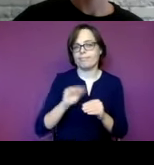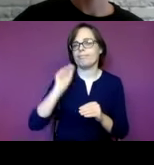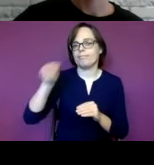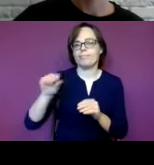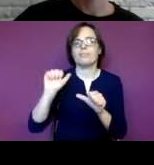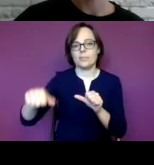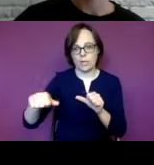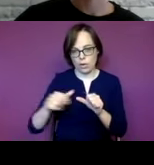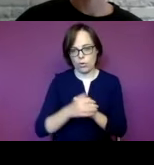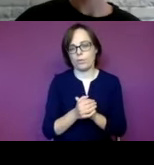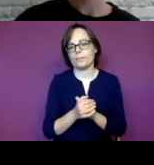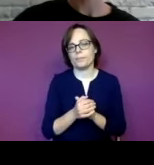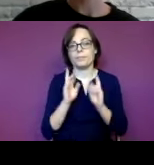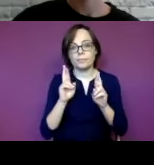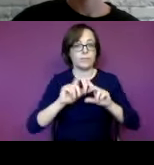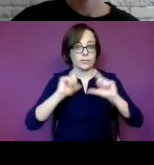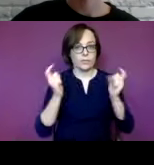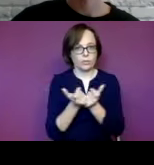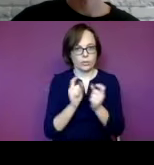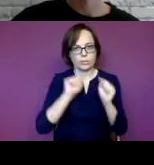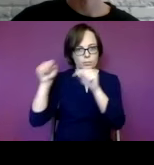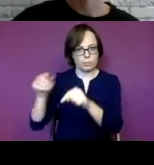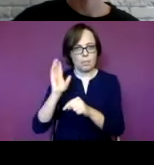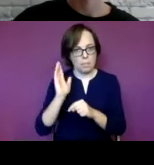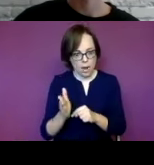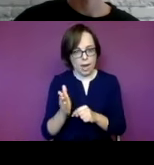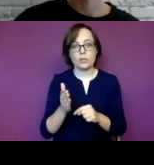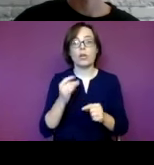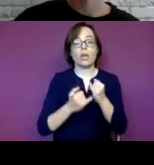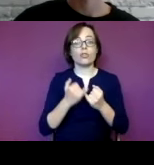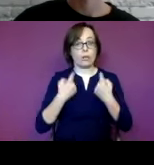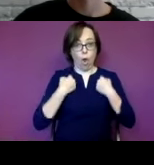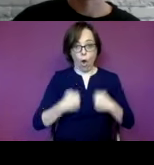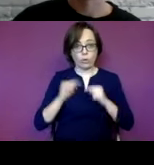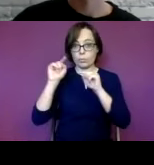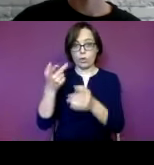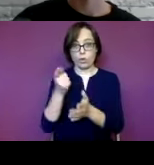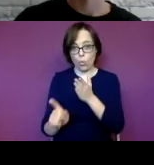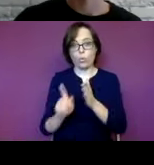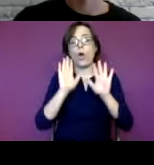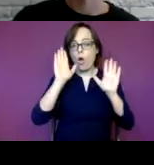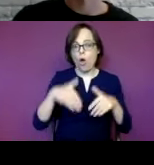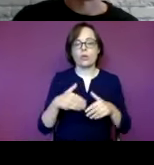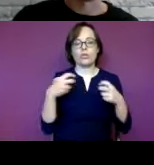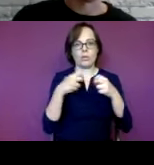wszyscy spotkamy, jeżeli nie fizycznie, to chociaż wirtualnie. Bardzo dziękuję. Dziękujemy. Dziękuję.